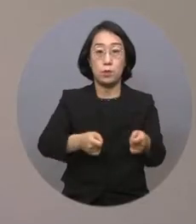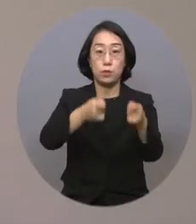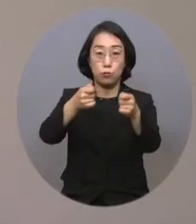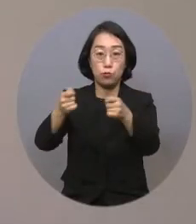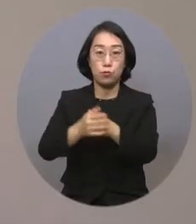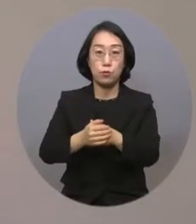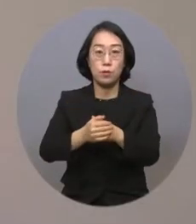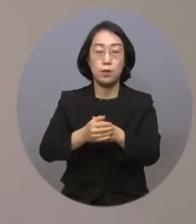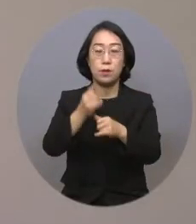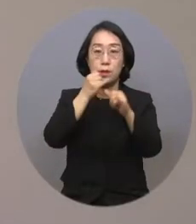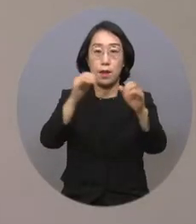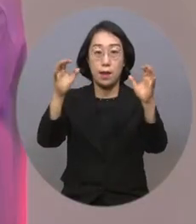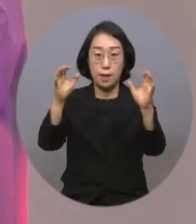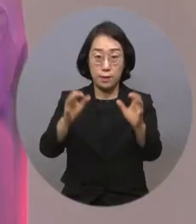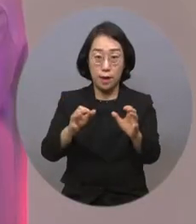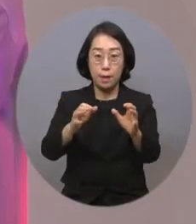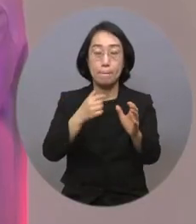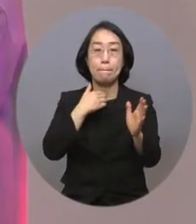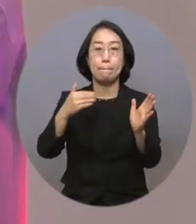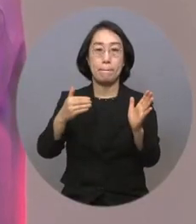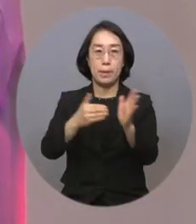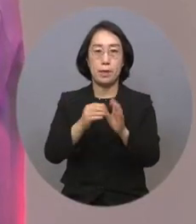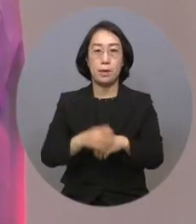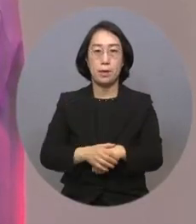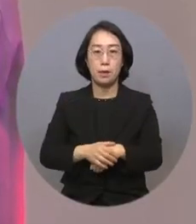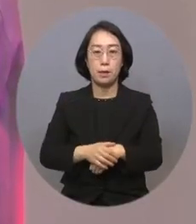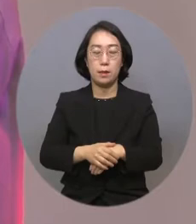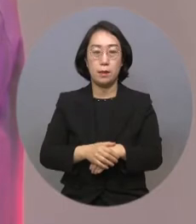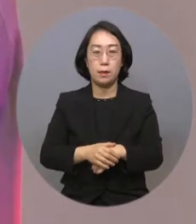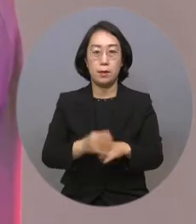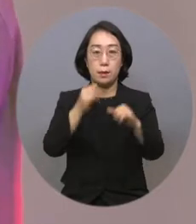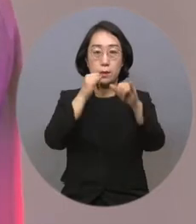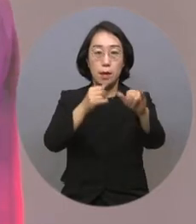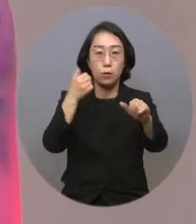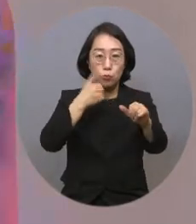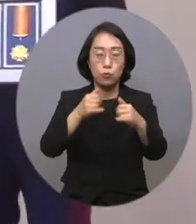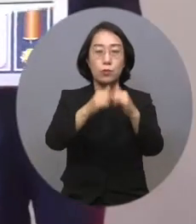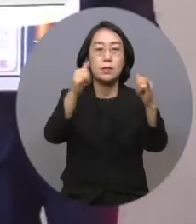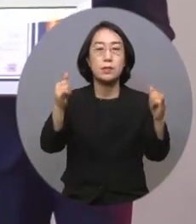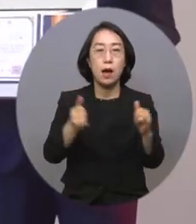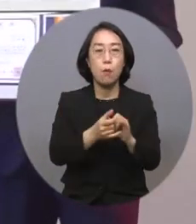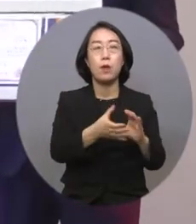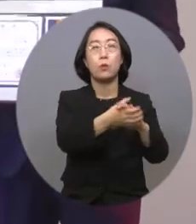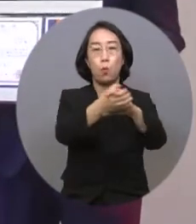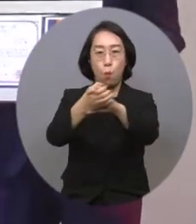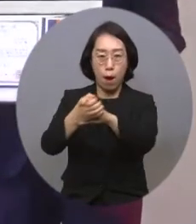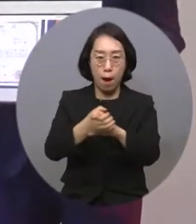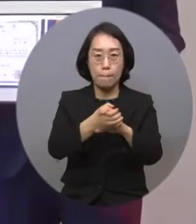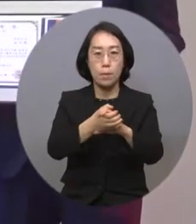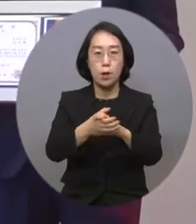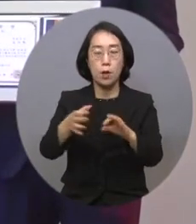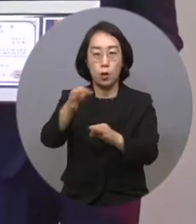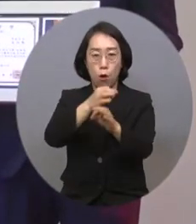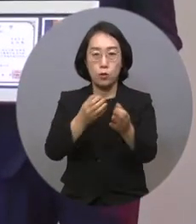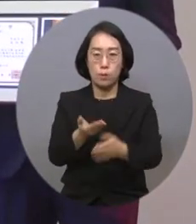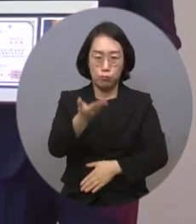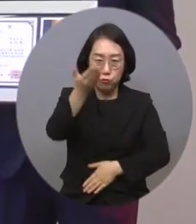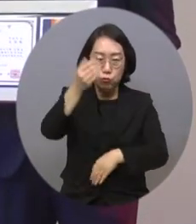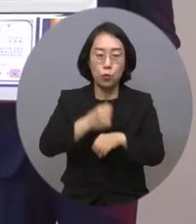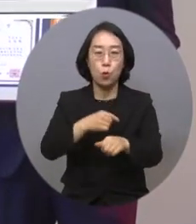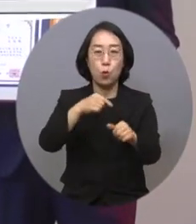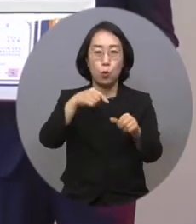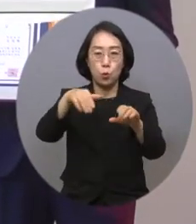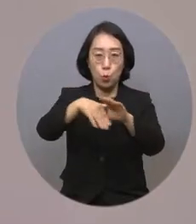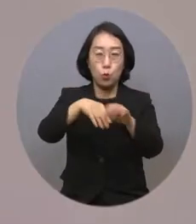복지대상 시상식을 거행했습니다. 시상 부문은 사회통합, 혁신경제, 전통문화,